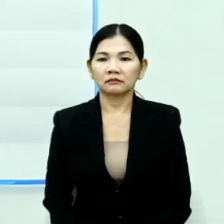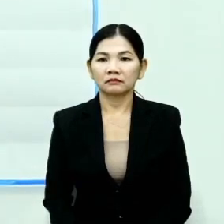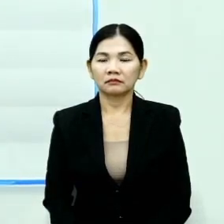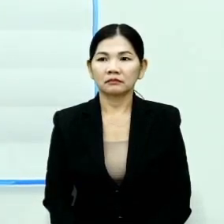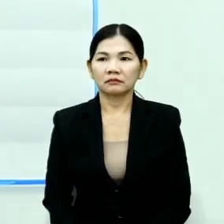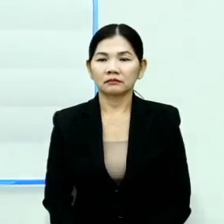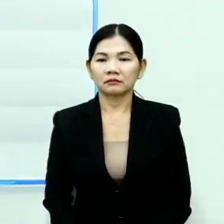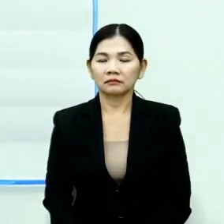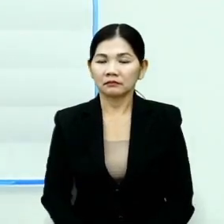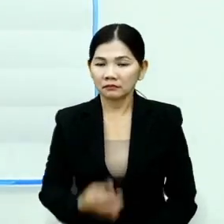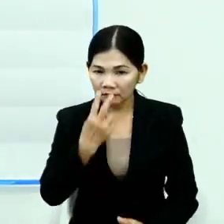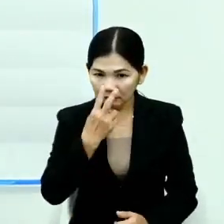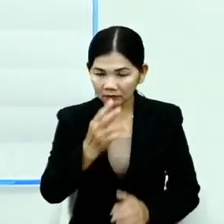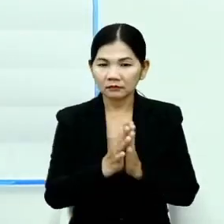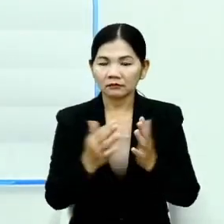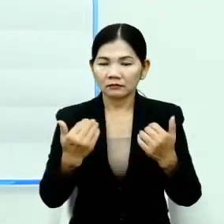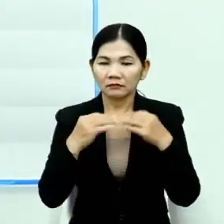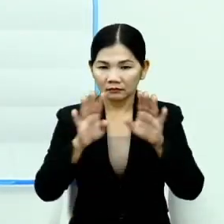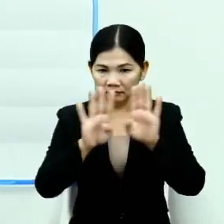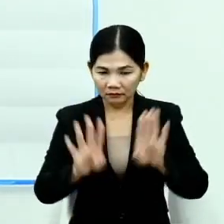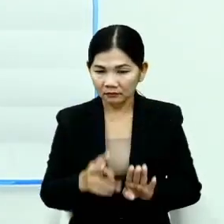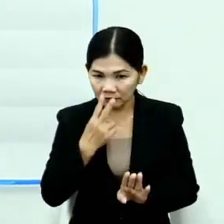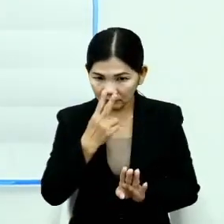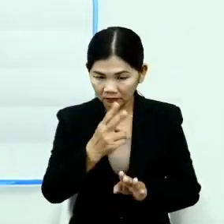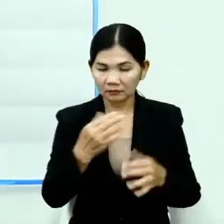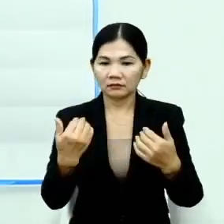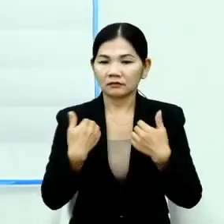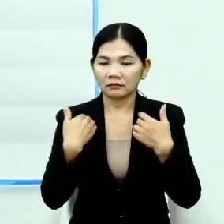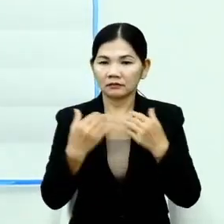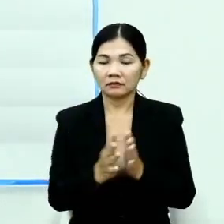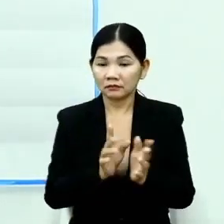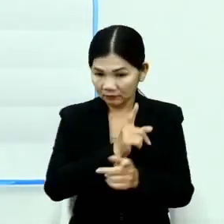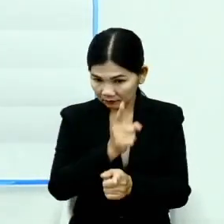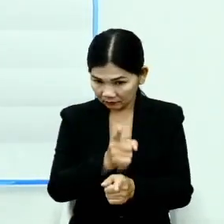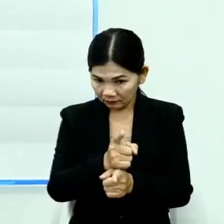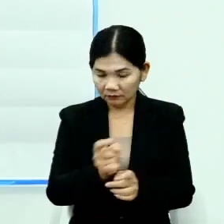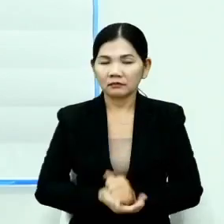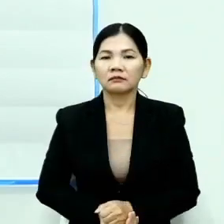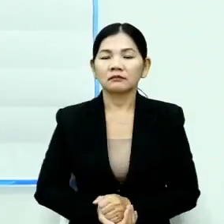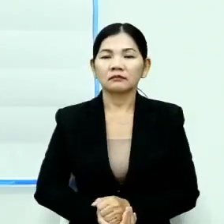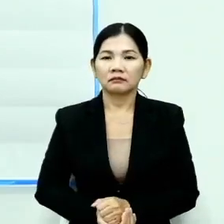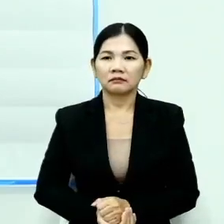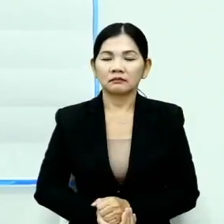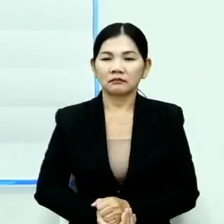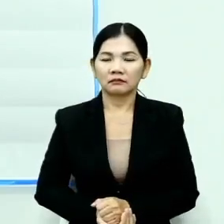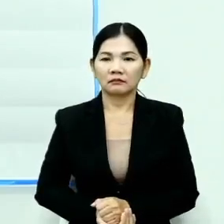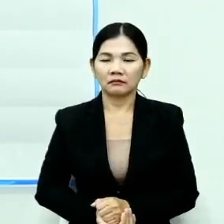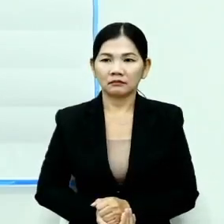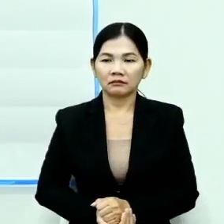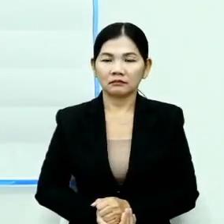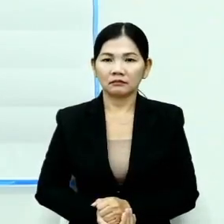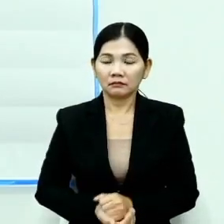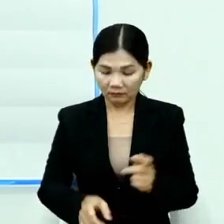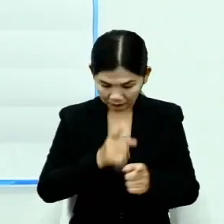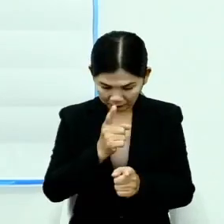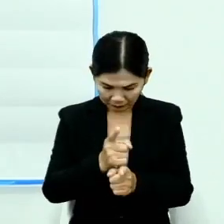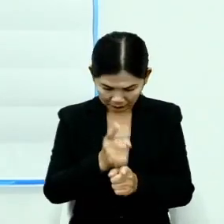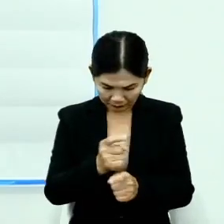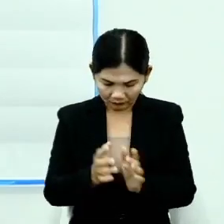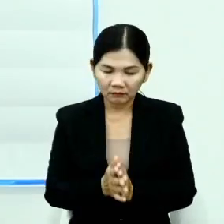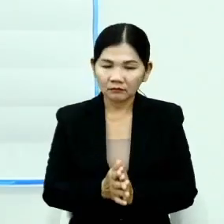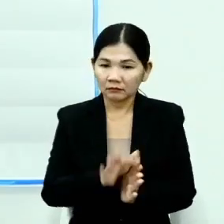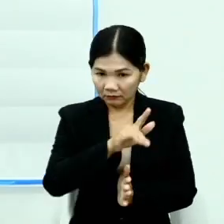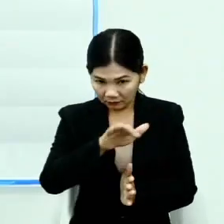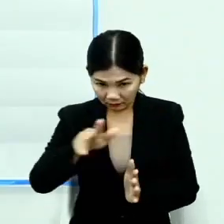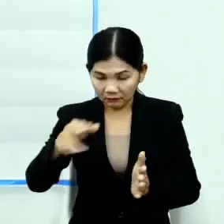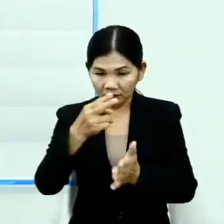កូនកូនមើលមកក្តារខៀនមើលកូនតើកូនបំពេញបានត្រឹមត្រូវដោយអ្នកគ្រូអត់ចាត្រឹមត្រូវអក្សរអ្វី